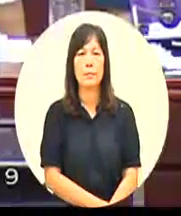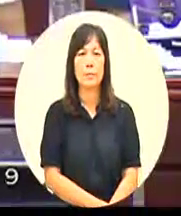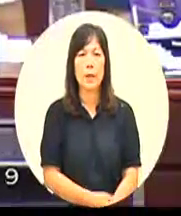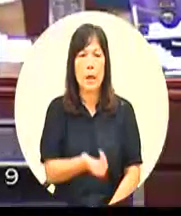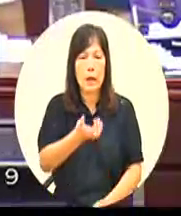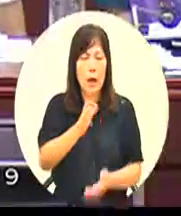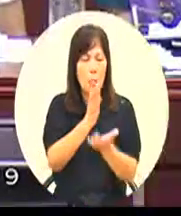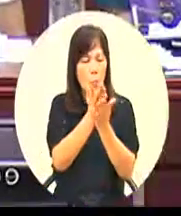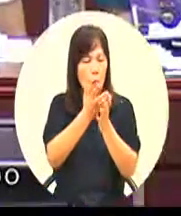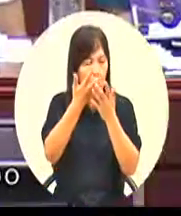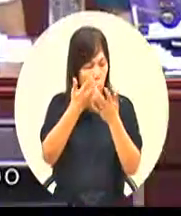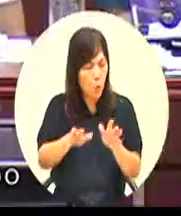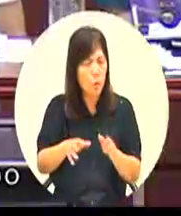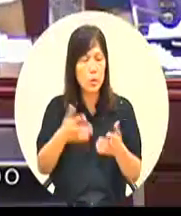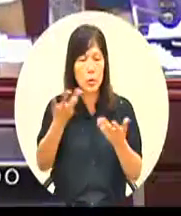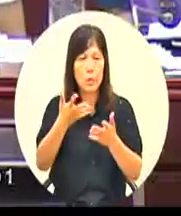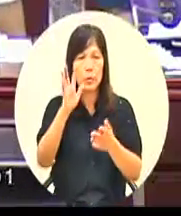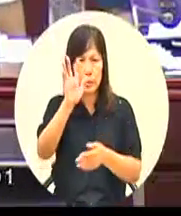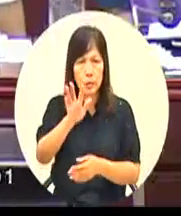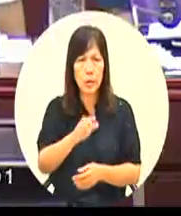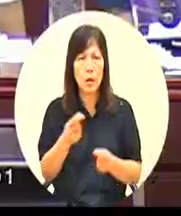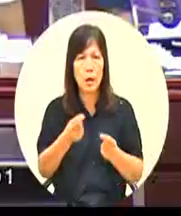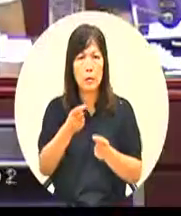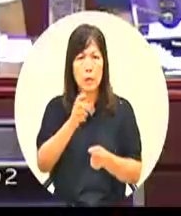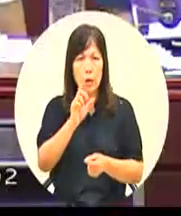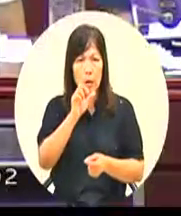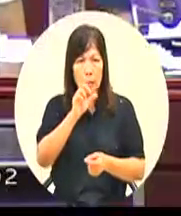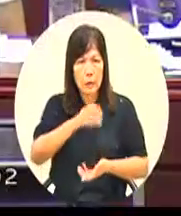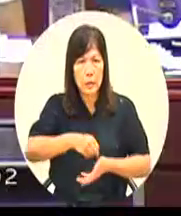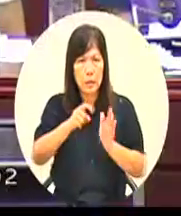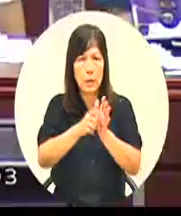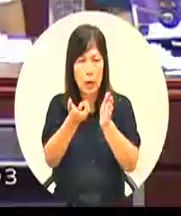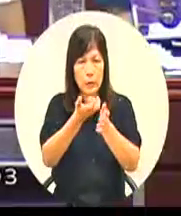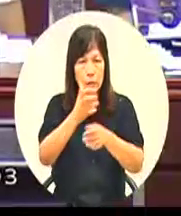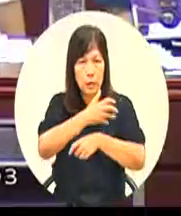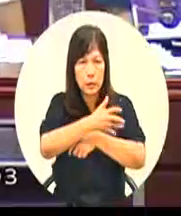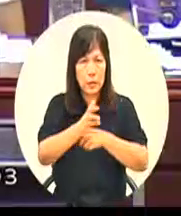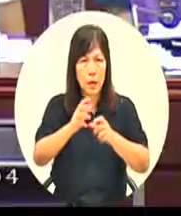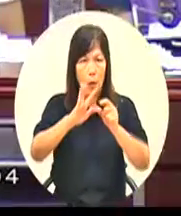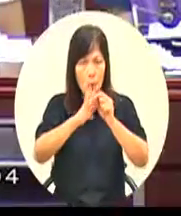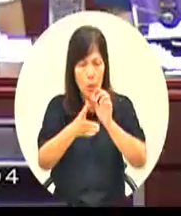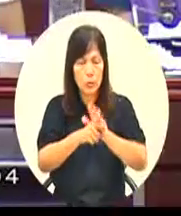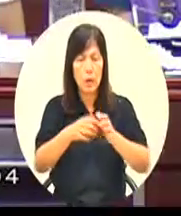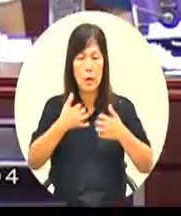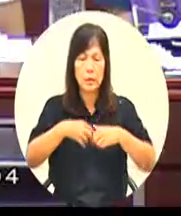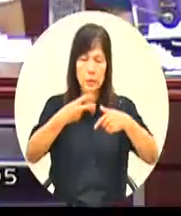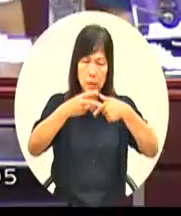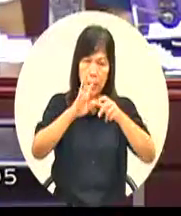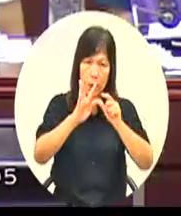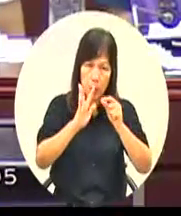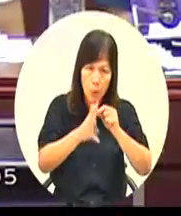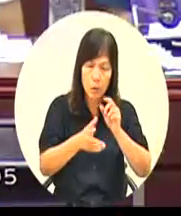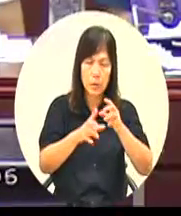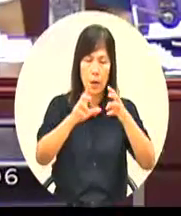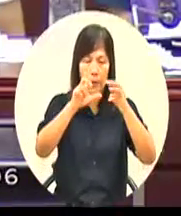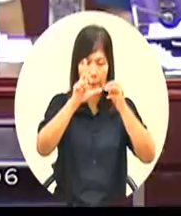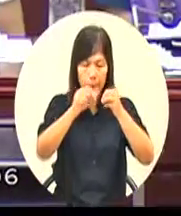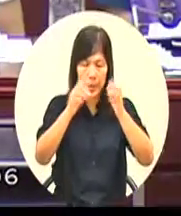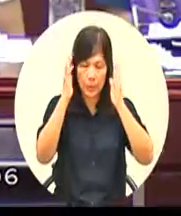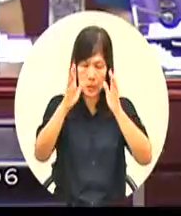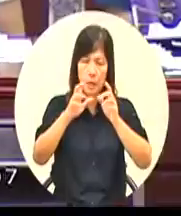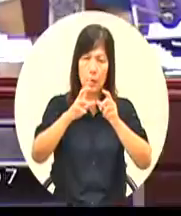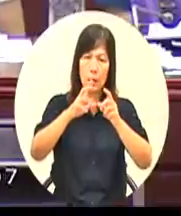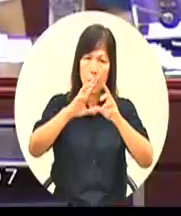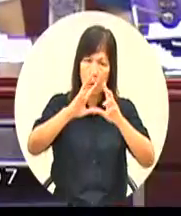了很多很多的案子、哦、特别是提到了像前镇国中、哦、新仁国中、民镇国小、小港